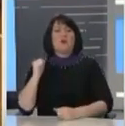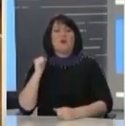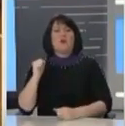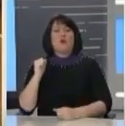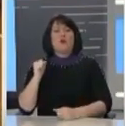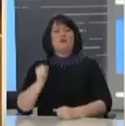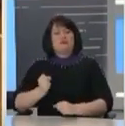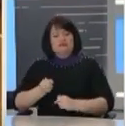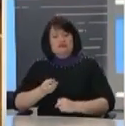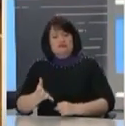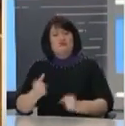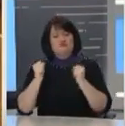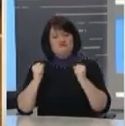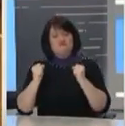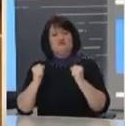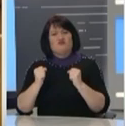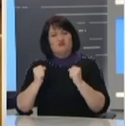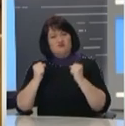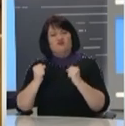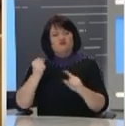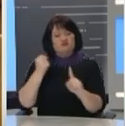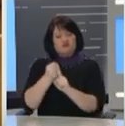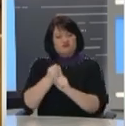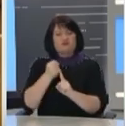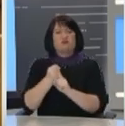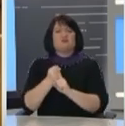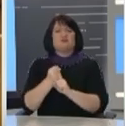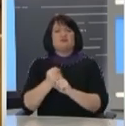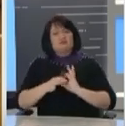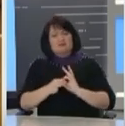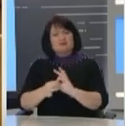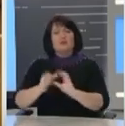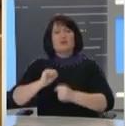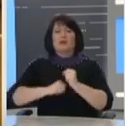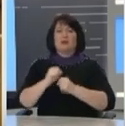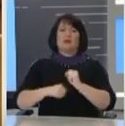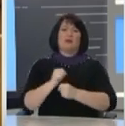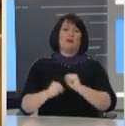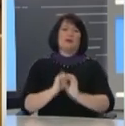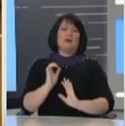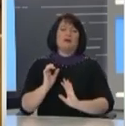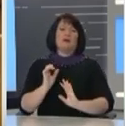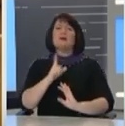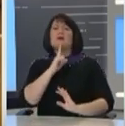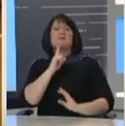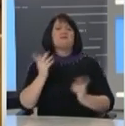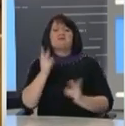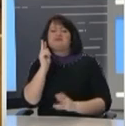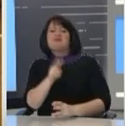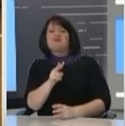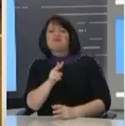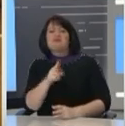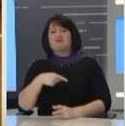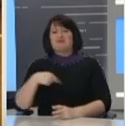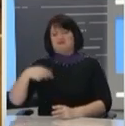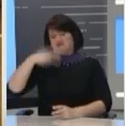μαζικά, μαχητικά και σε διαρκή δράση απέναντι σε φαινόμενα